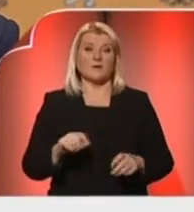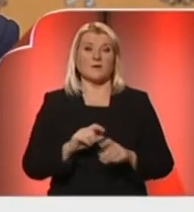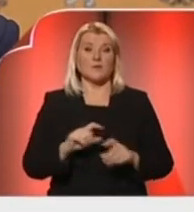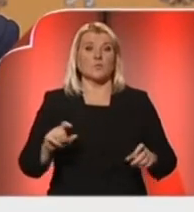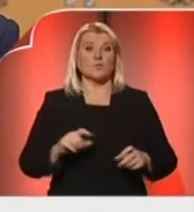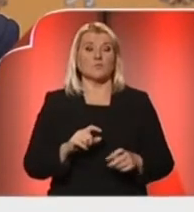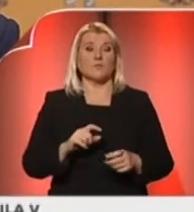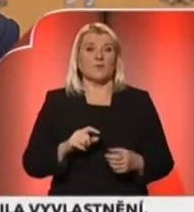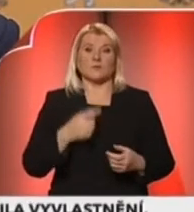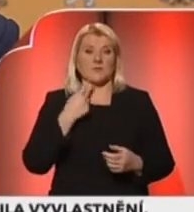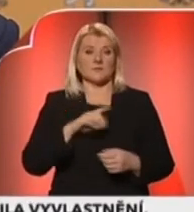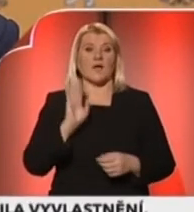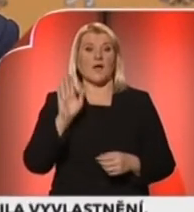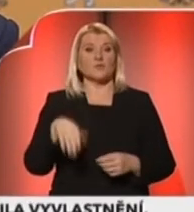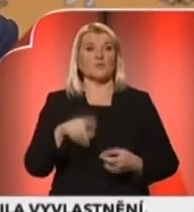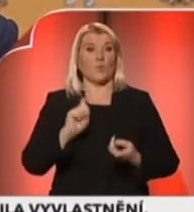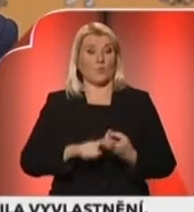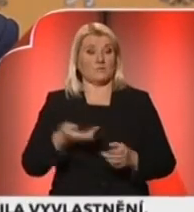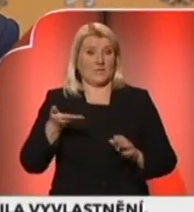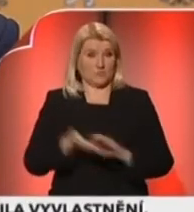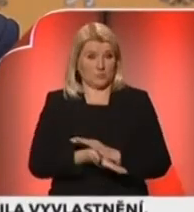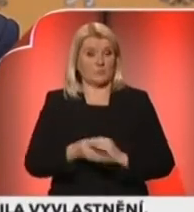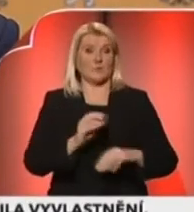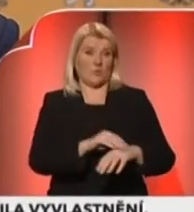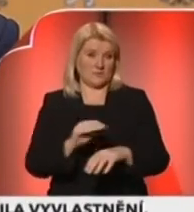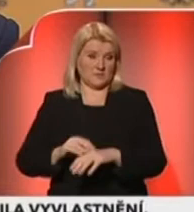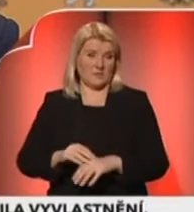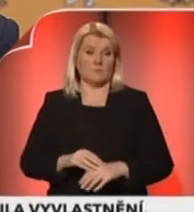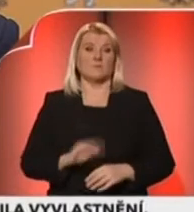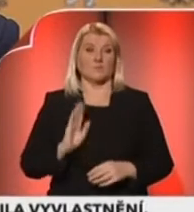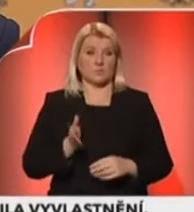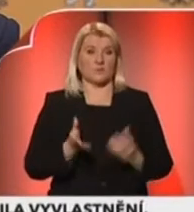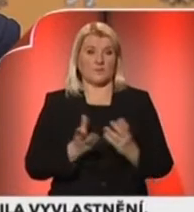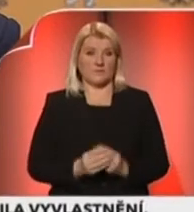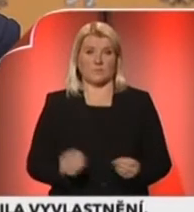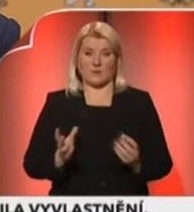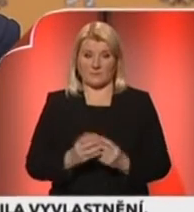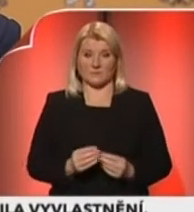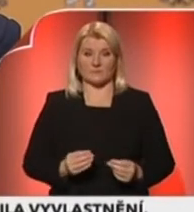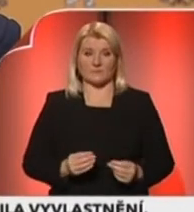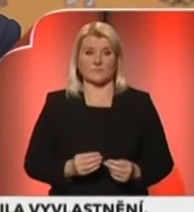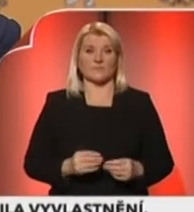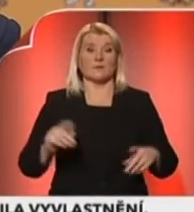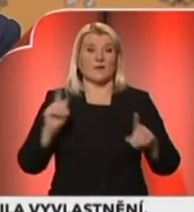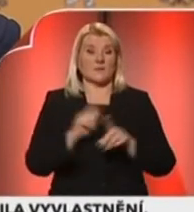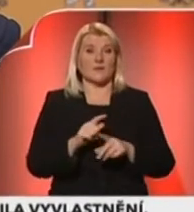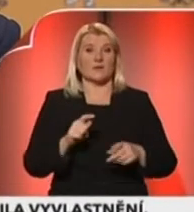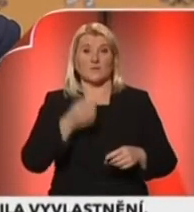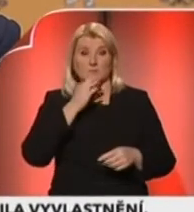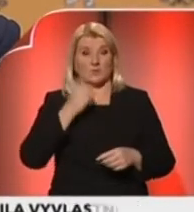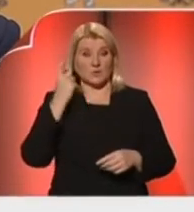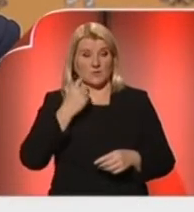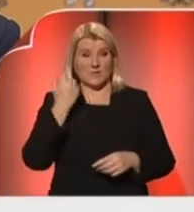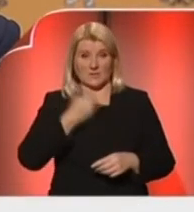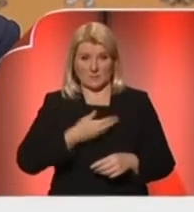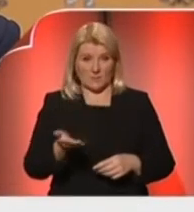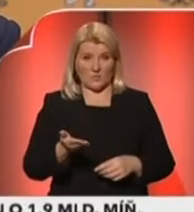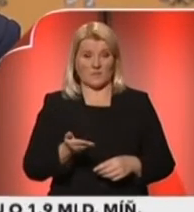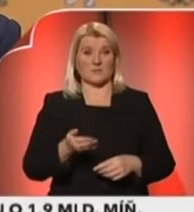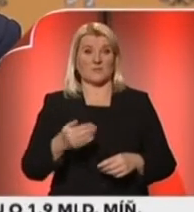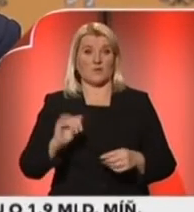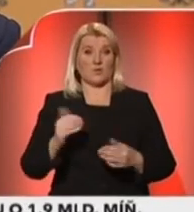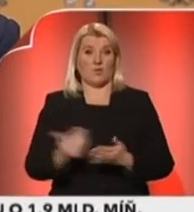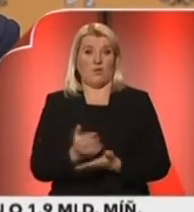jméno oznámím klubu zastupitelů a sociální demokracie. A samozřejmě pokud sociální demokracie mého